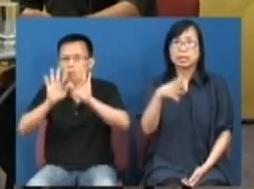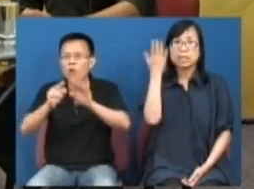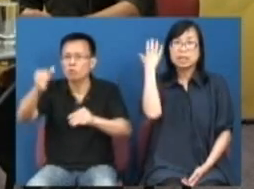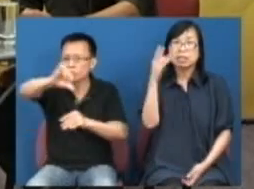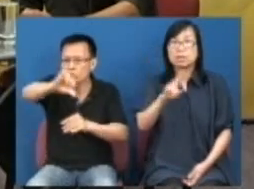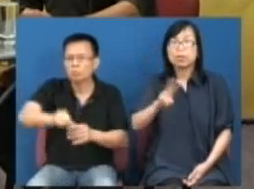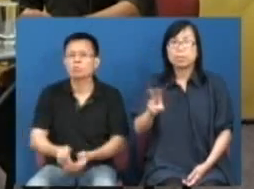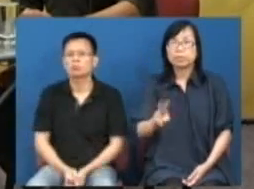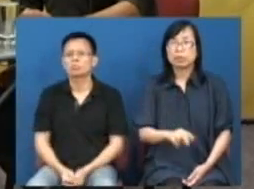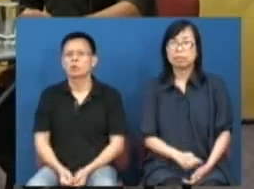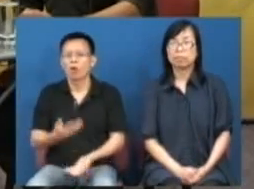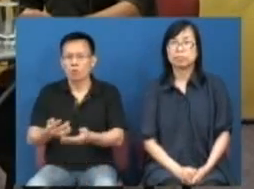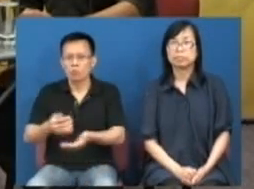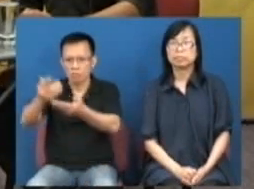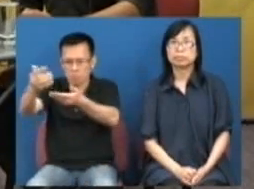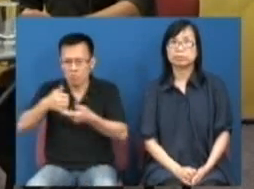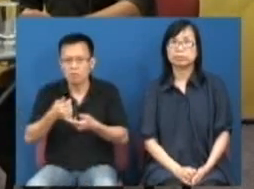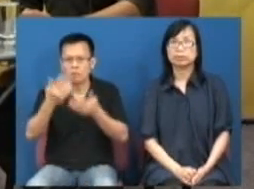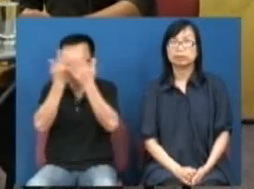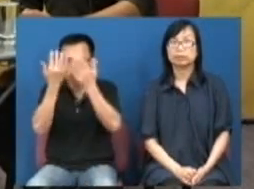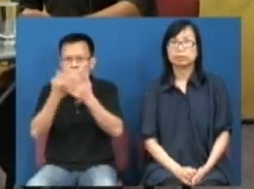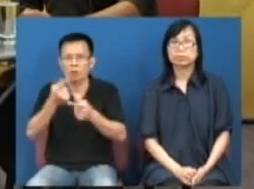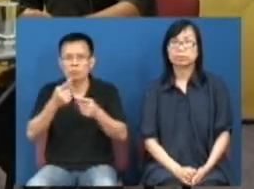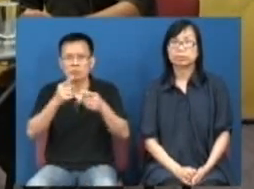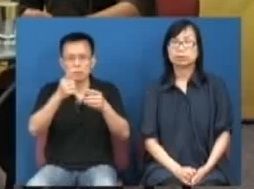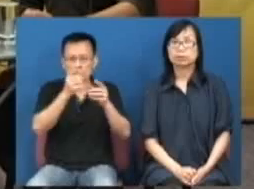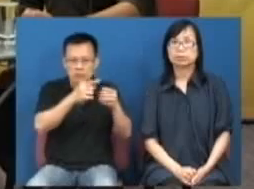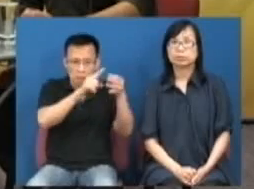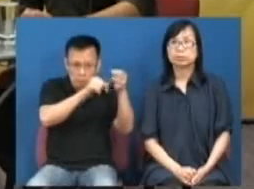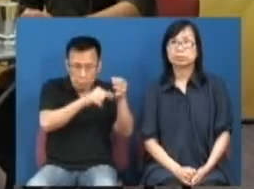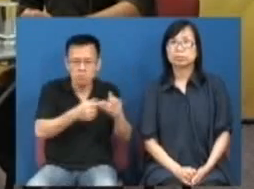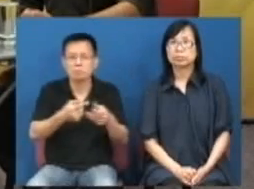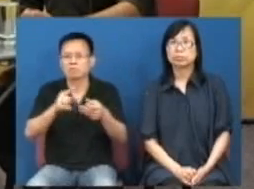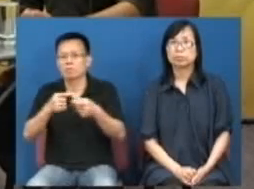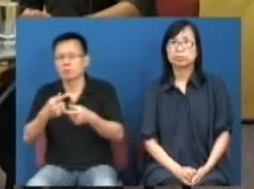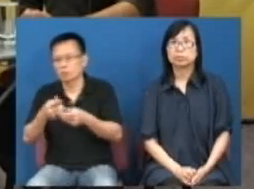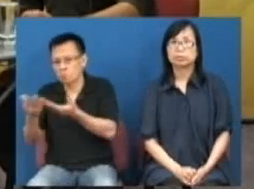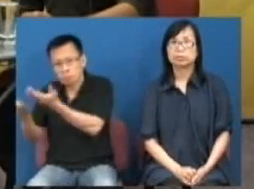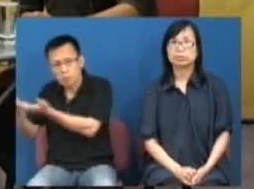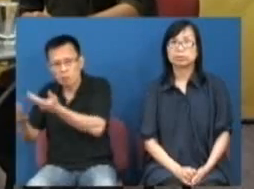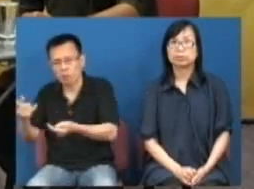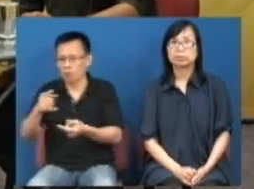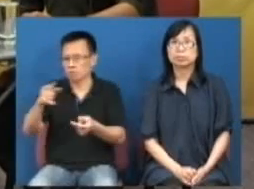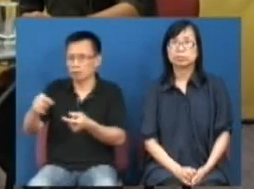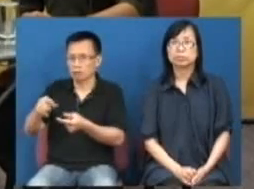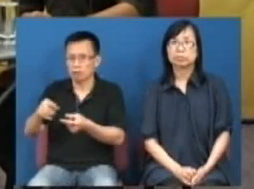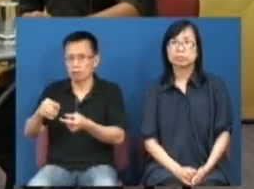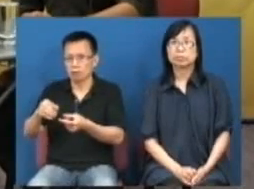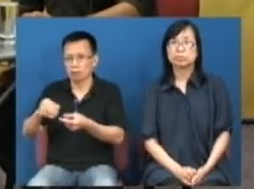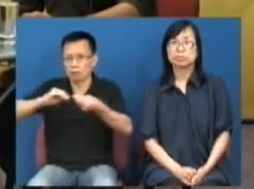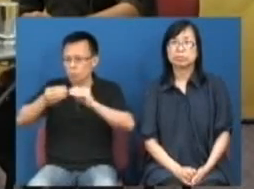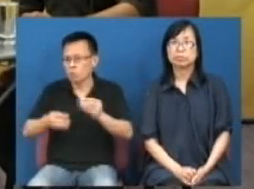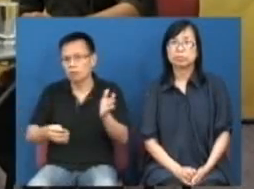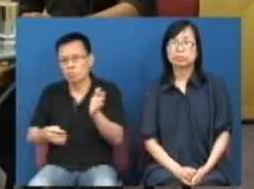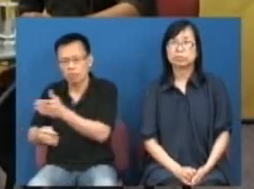係啦。咁有啲後 佢上嚟嘅時候，阿陳大文同阿陳義文一比，咦？陳義文正喎，咁啊啲票去咗佢度，